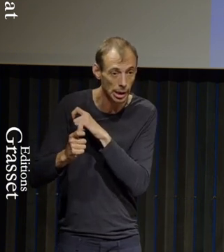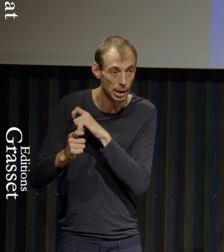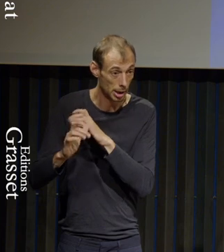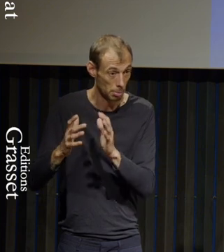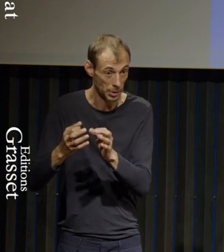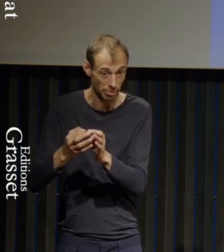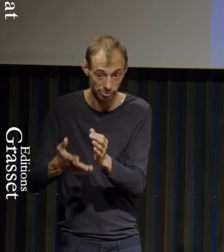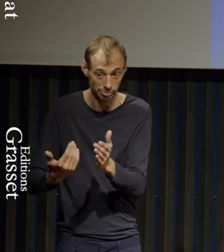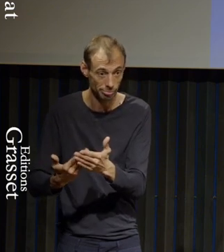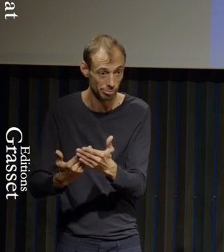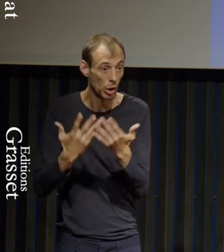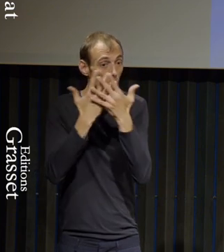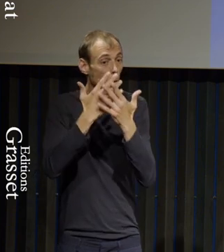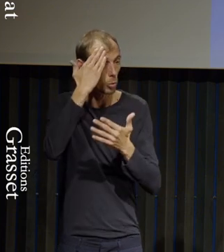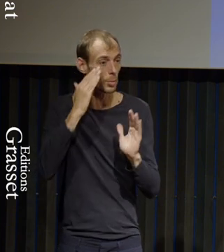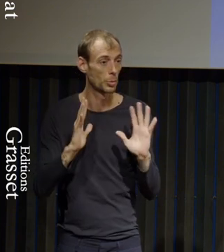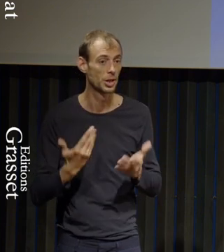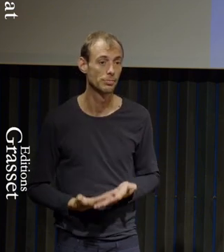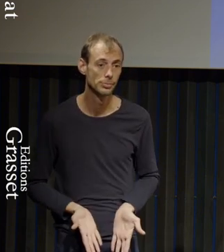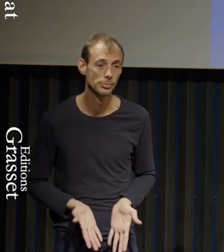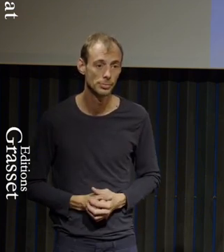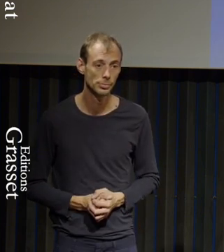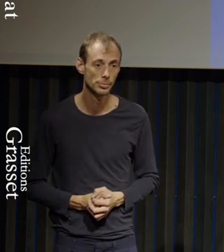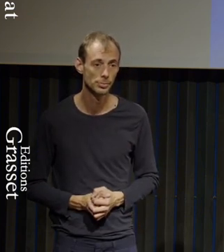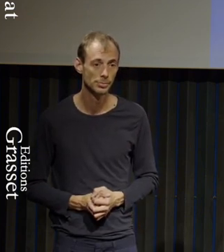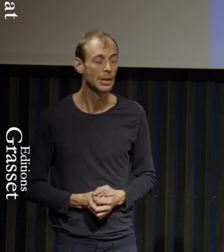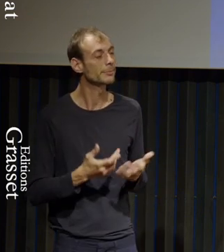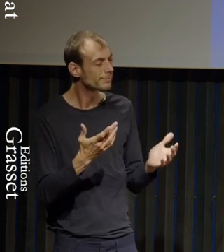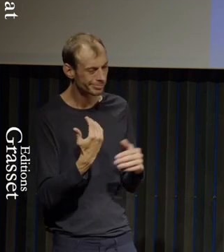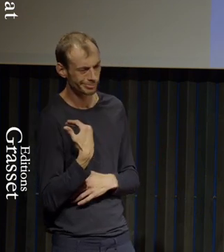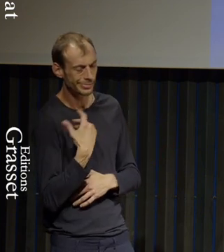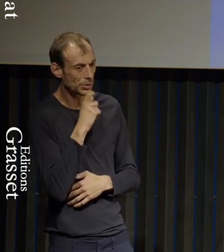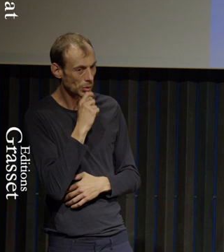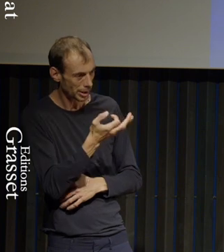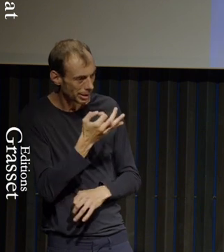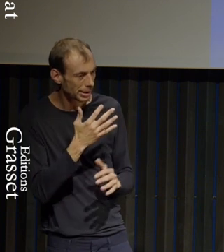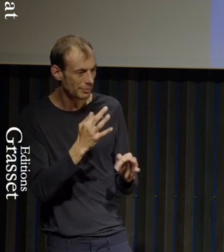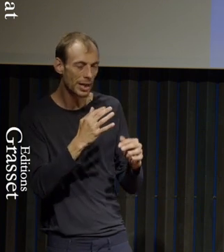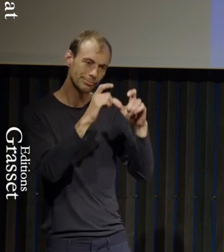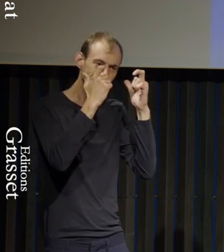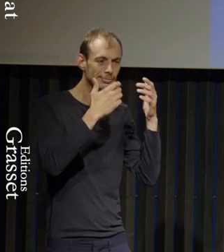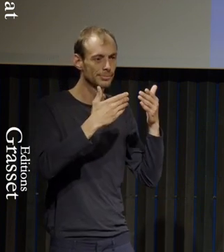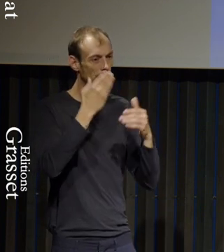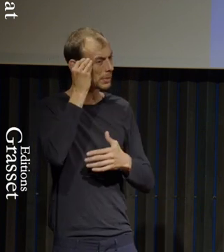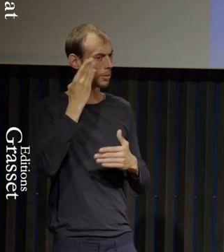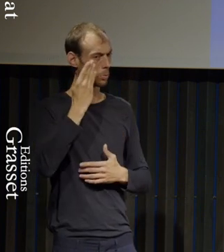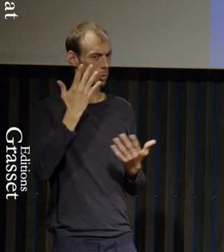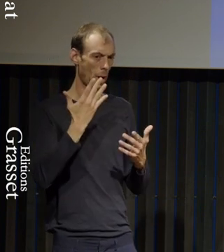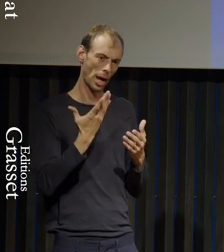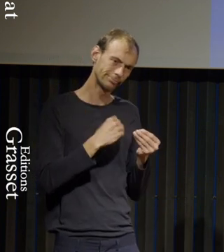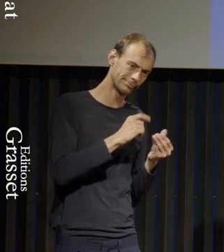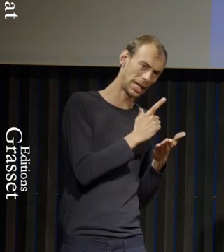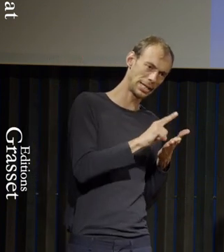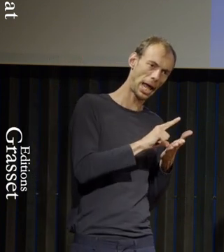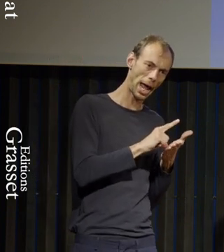que finalement, pour être psychiatre, il faut être aussi littéraire. Il est beaucoup question de littérature, hein, dans votre livre. D'abord parce que vous citez